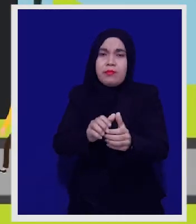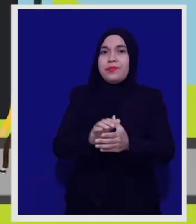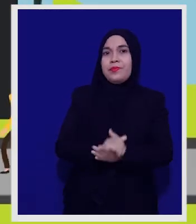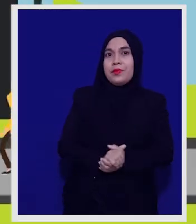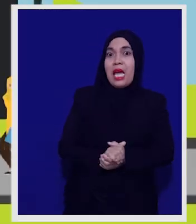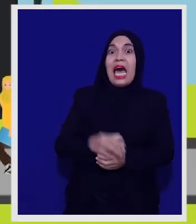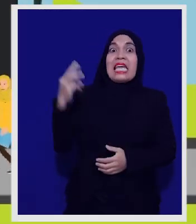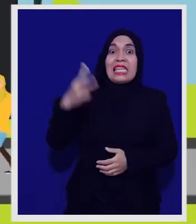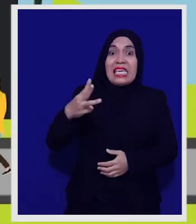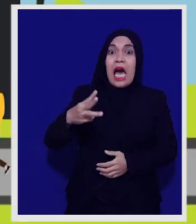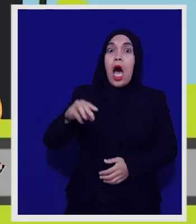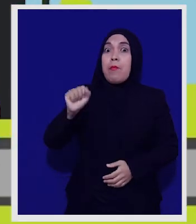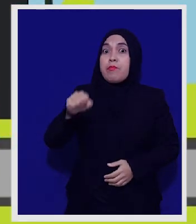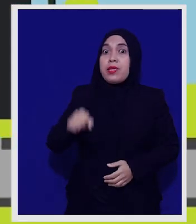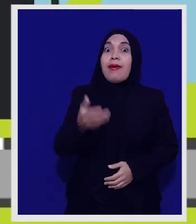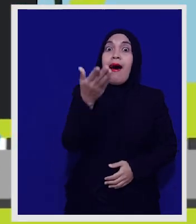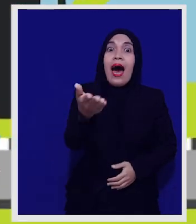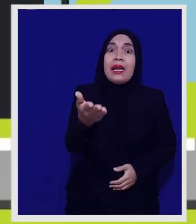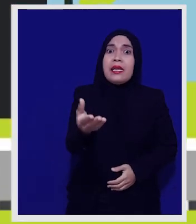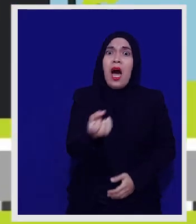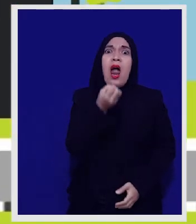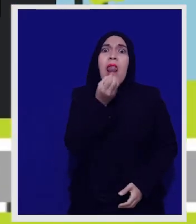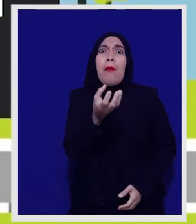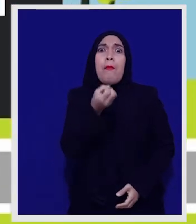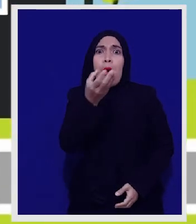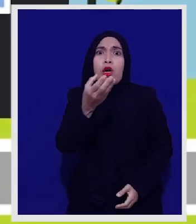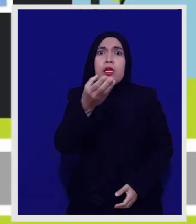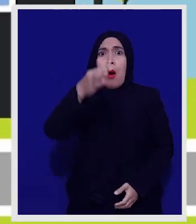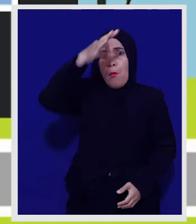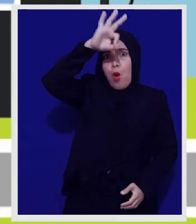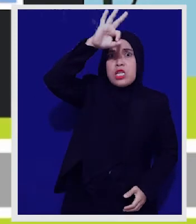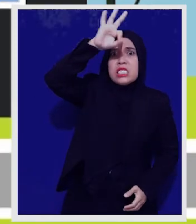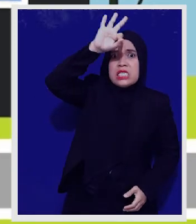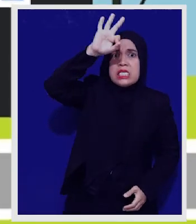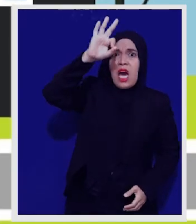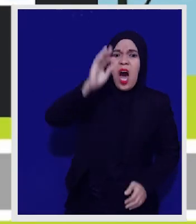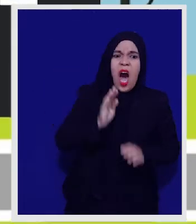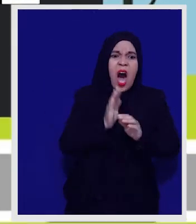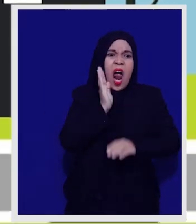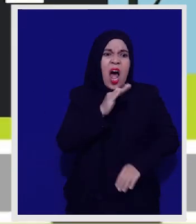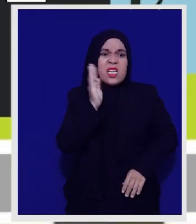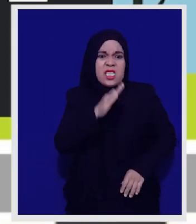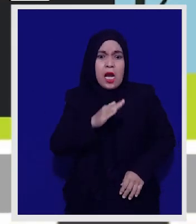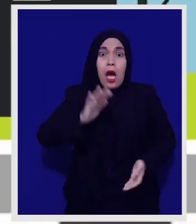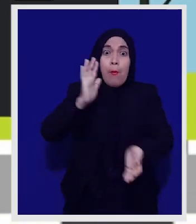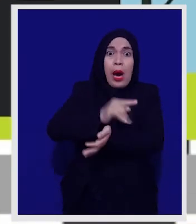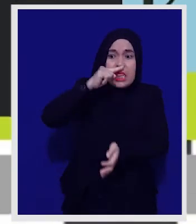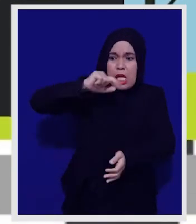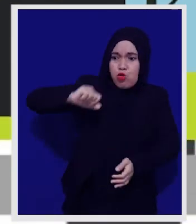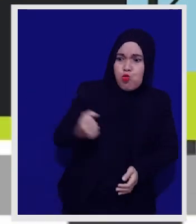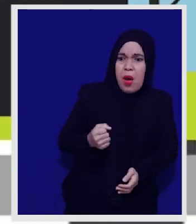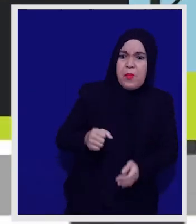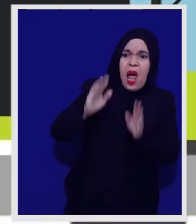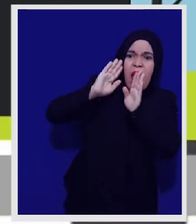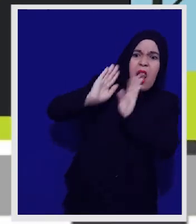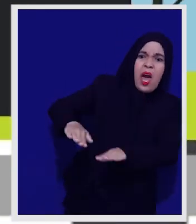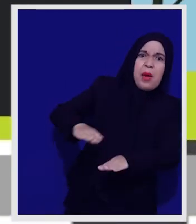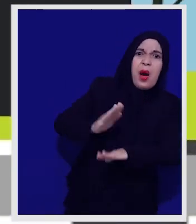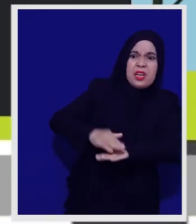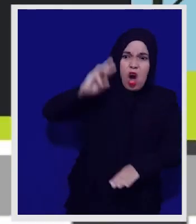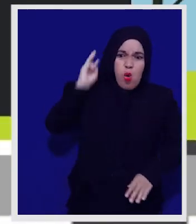ikam melaporkan ke polisi dengan alasan bekas suami kada mau melaksanakan kewajiban nang ditetapkan oleh